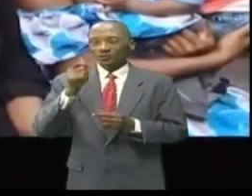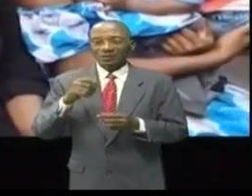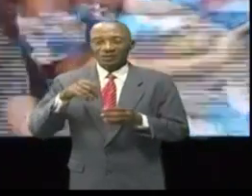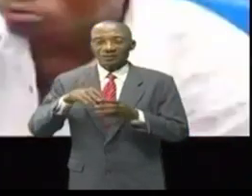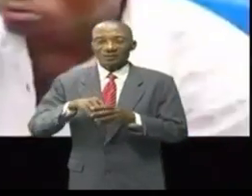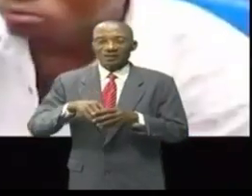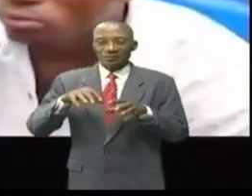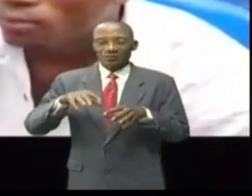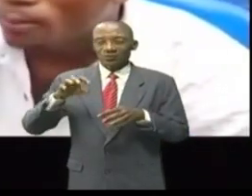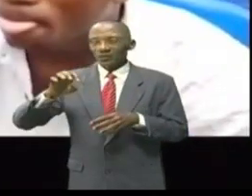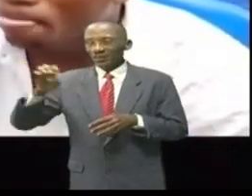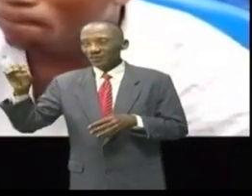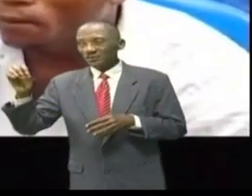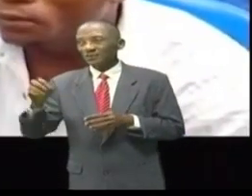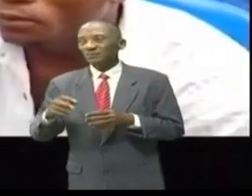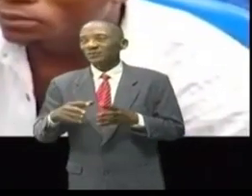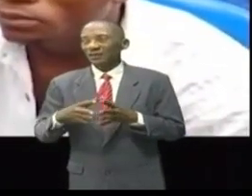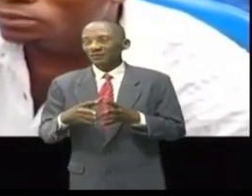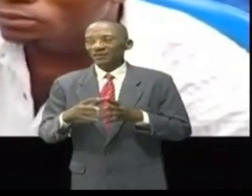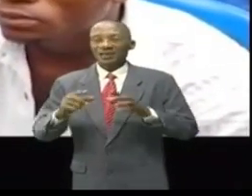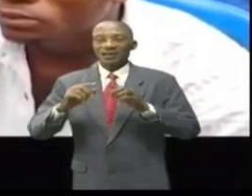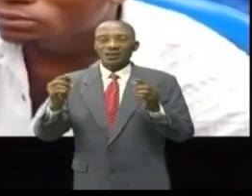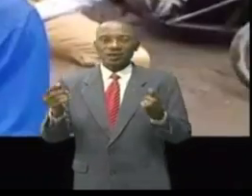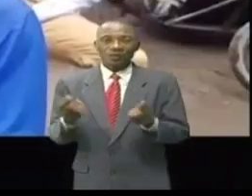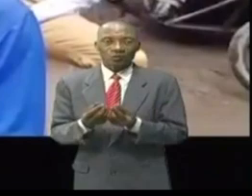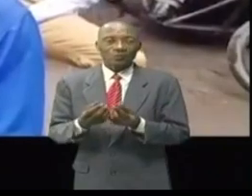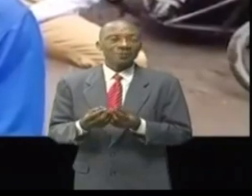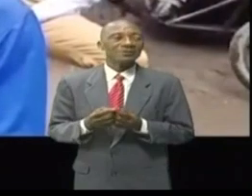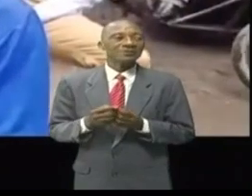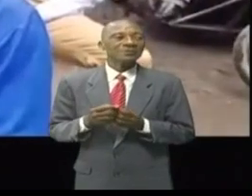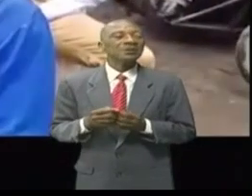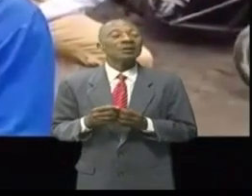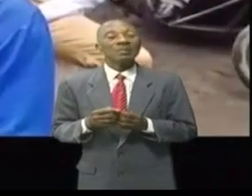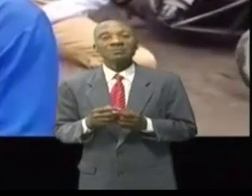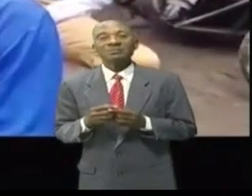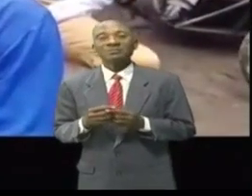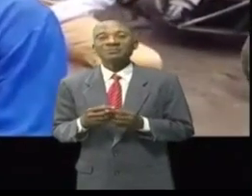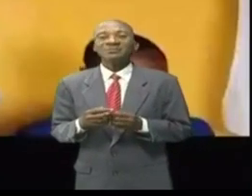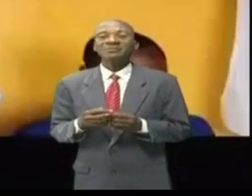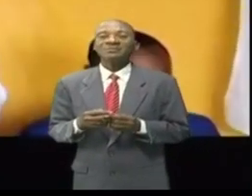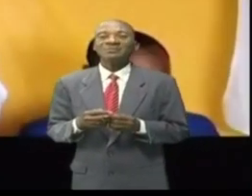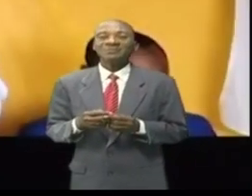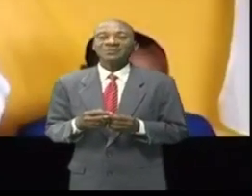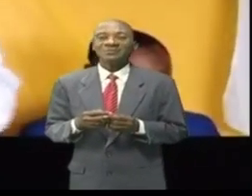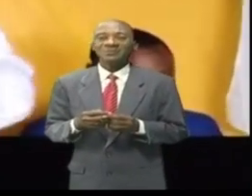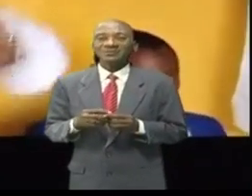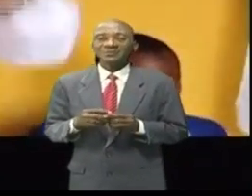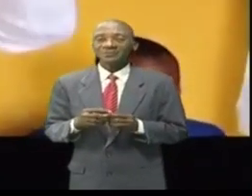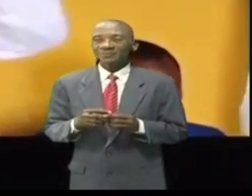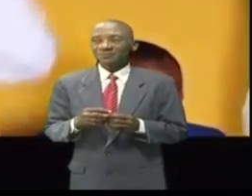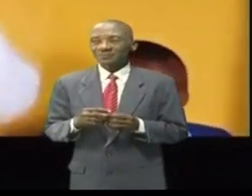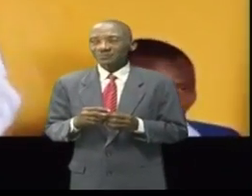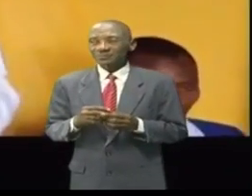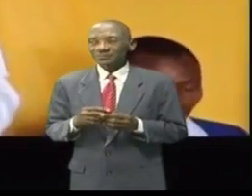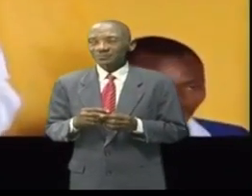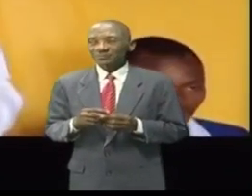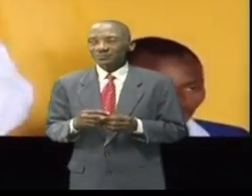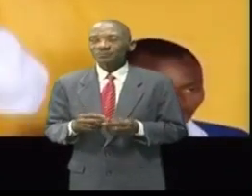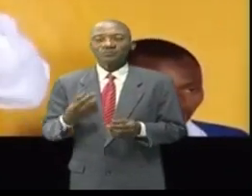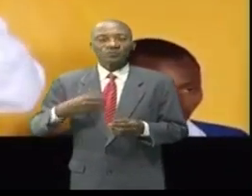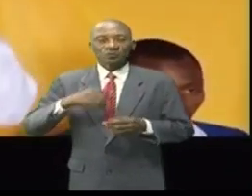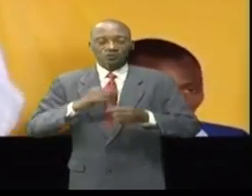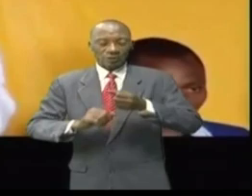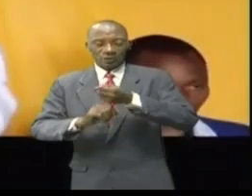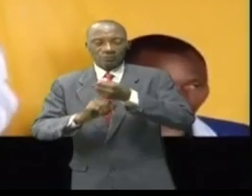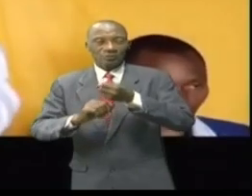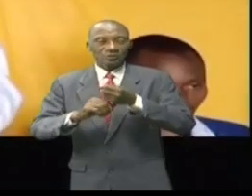Aucun centimètre carré de notre sol ne sera cédé. Nous allons défendre l'intégrité de nos frontières. Ainsi, nous allons appuyer le